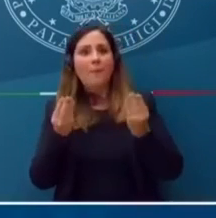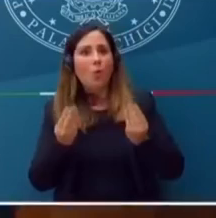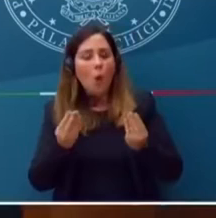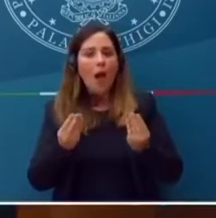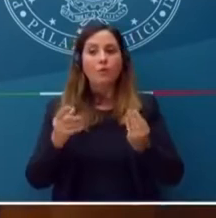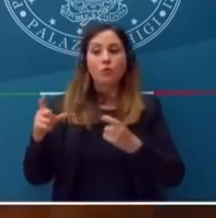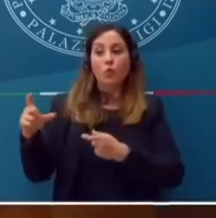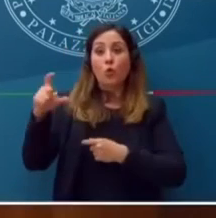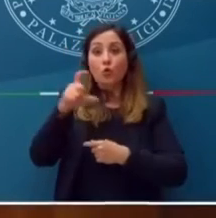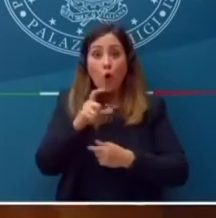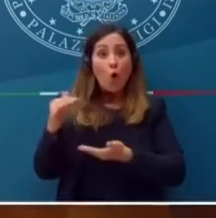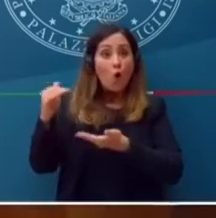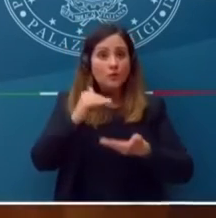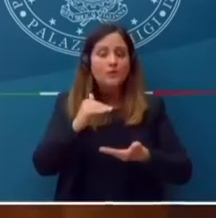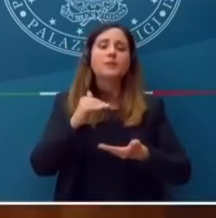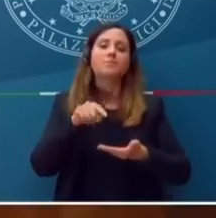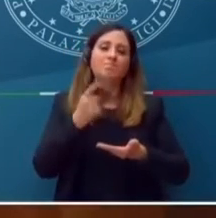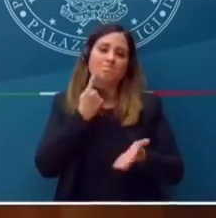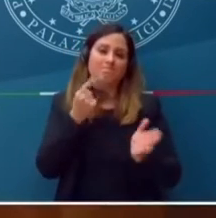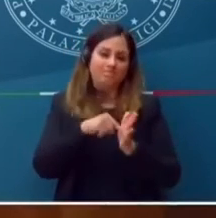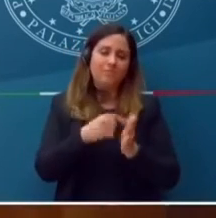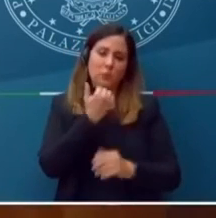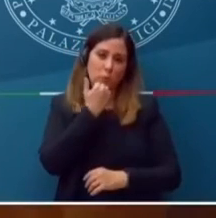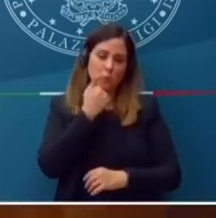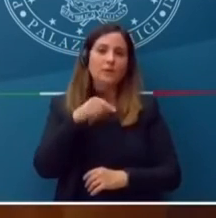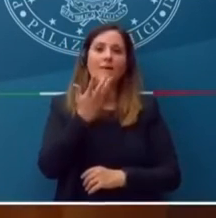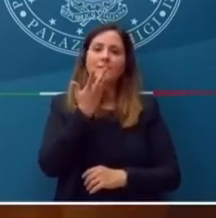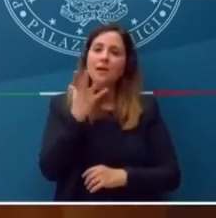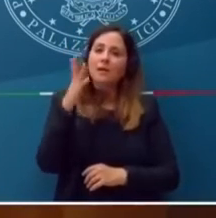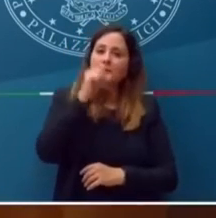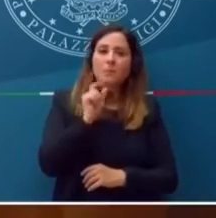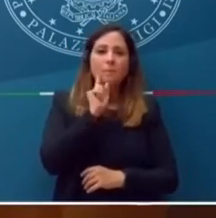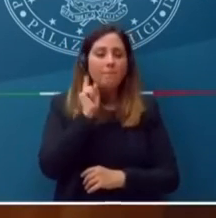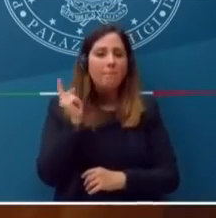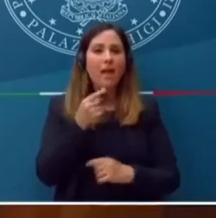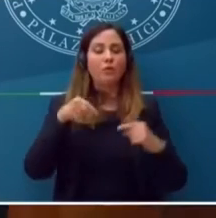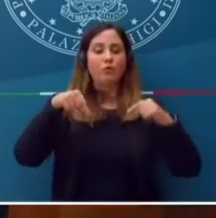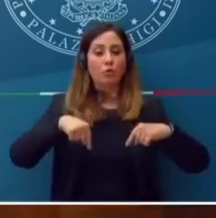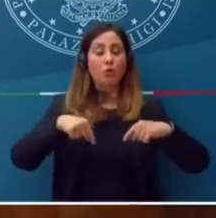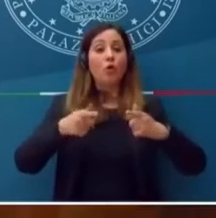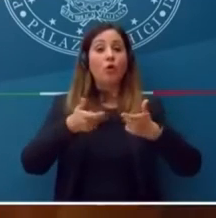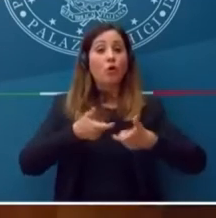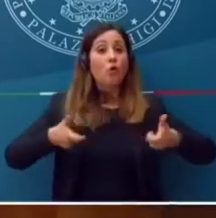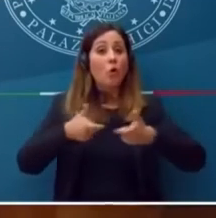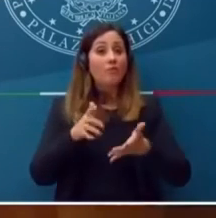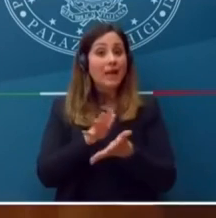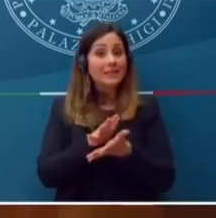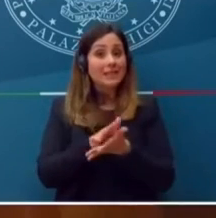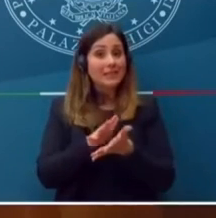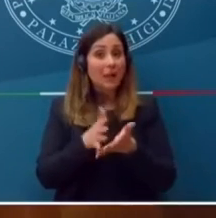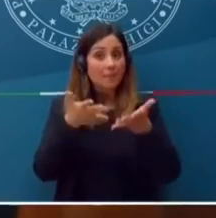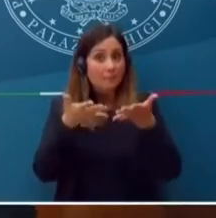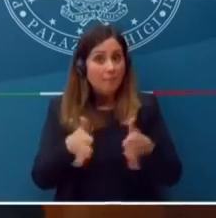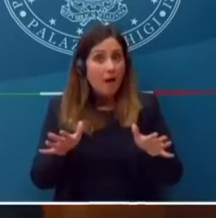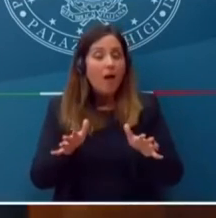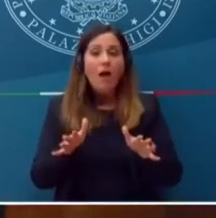però volevo capire un pochino meglio. Noi quindi usciamo da questa conferenza stampa senza poter avere